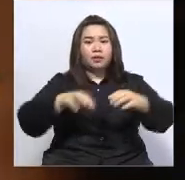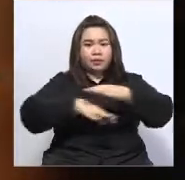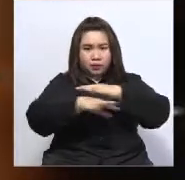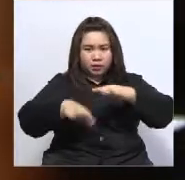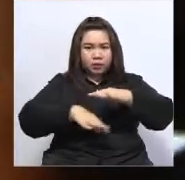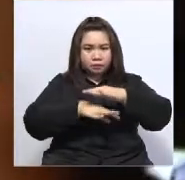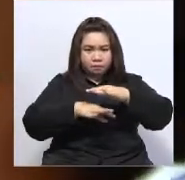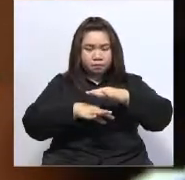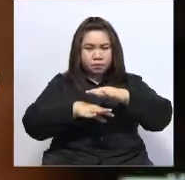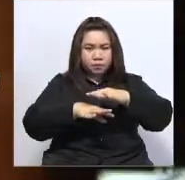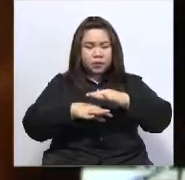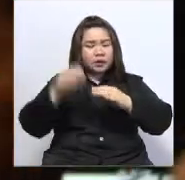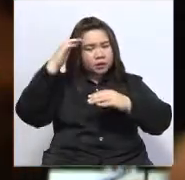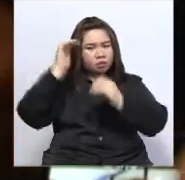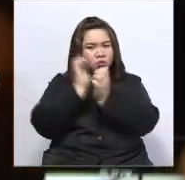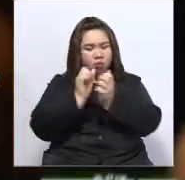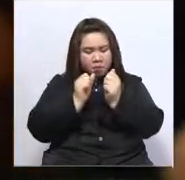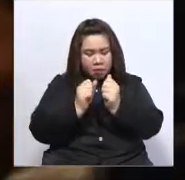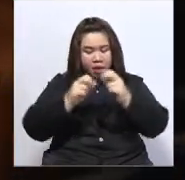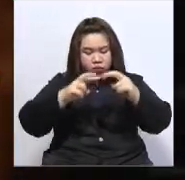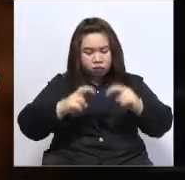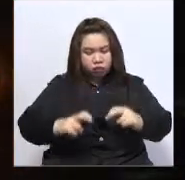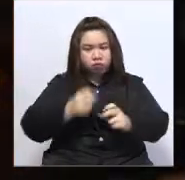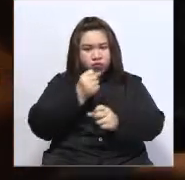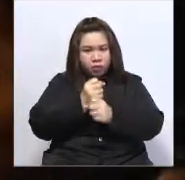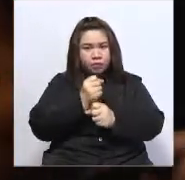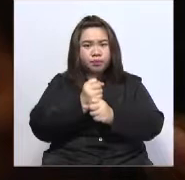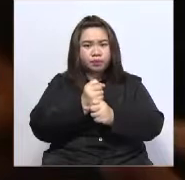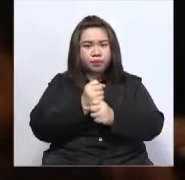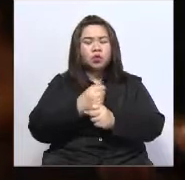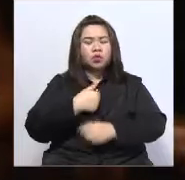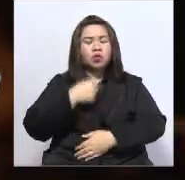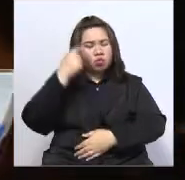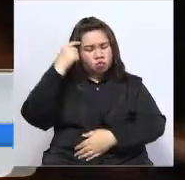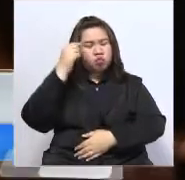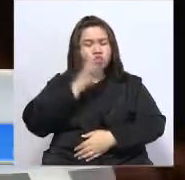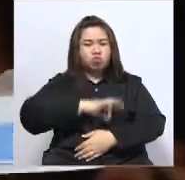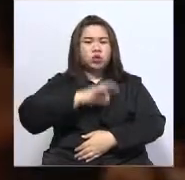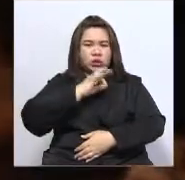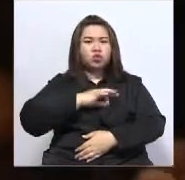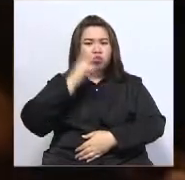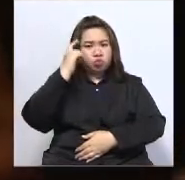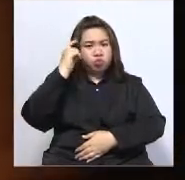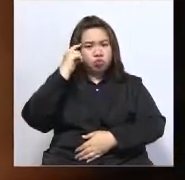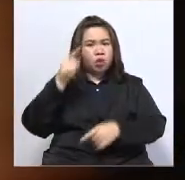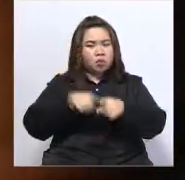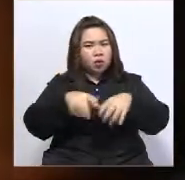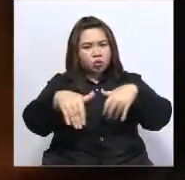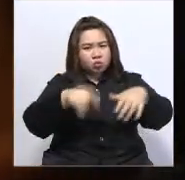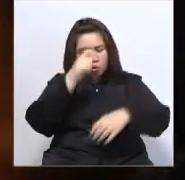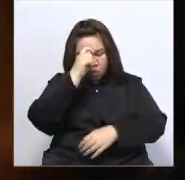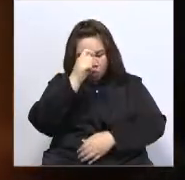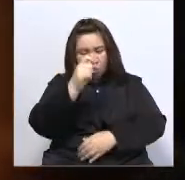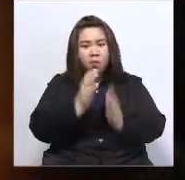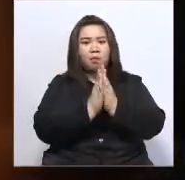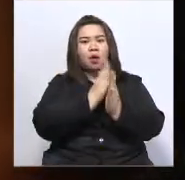นะครับตำรวจก็ทำให้ดีที่สุดนะครับก็เข้าใจความรู้สึกของผู้ที่เป็นลูกศิษย์ลูกหานะครับก็ขอแยกแยะ